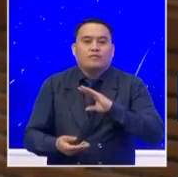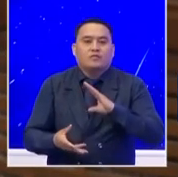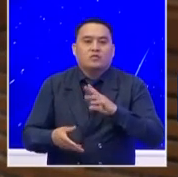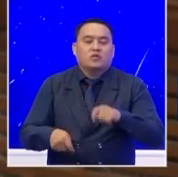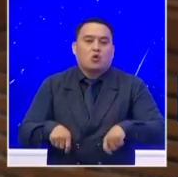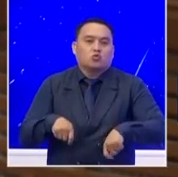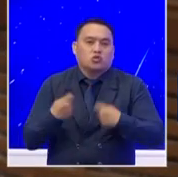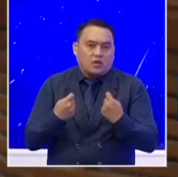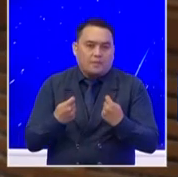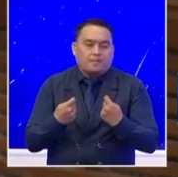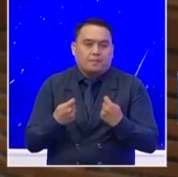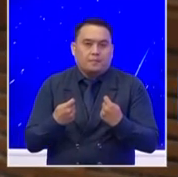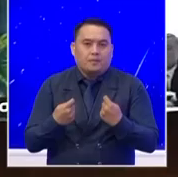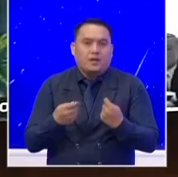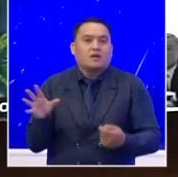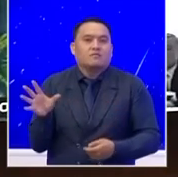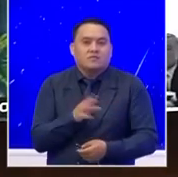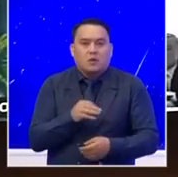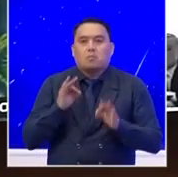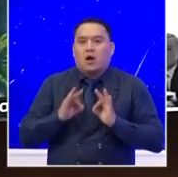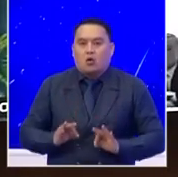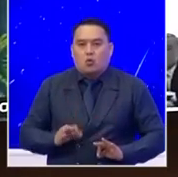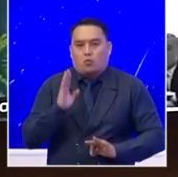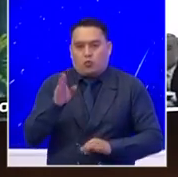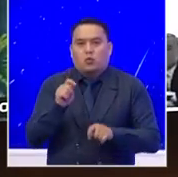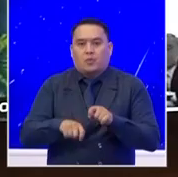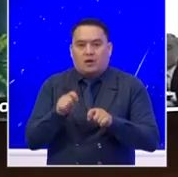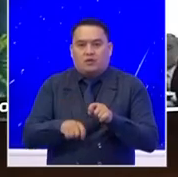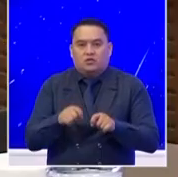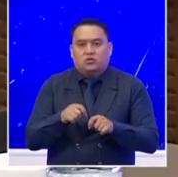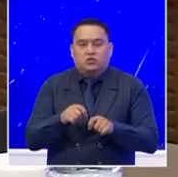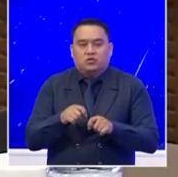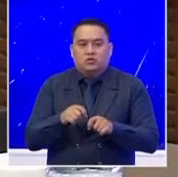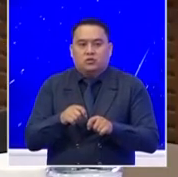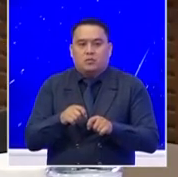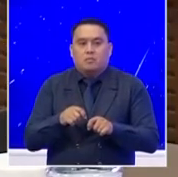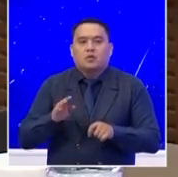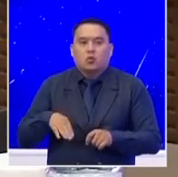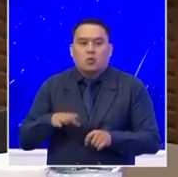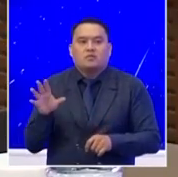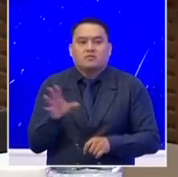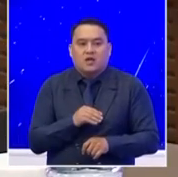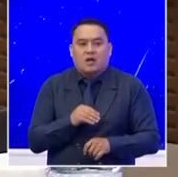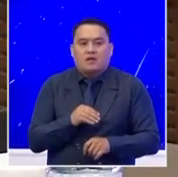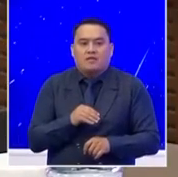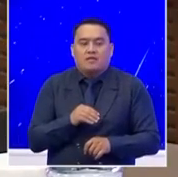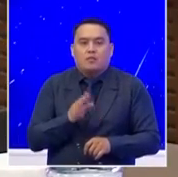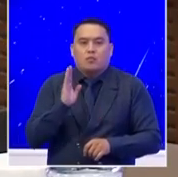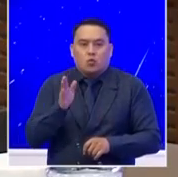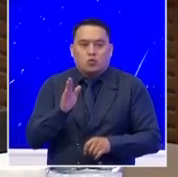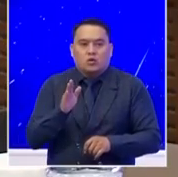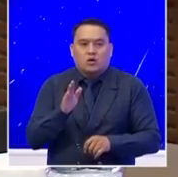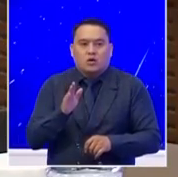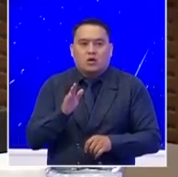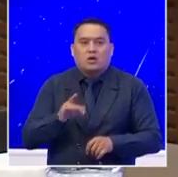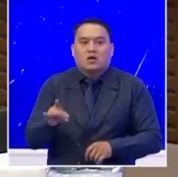Вот. Все, и прокуратура будет смотреть. Жесткий этот разговор будет. Потом я временами буду